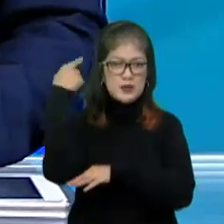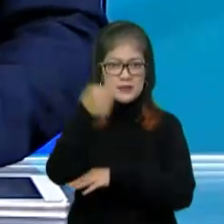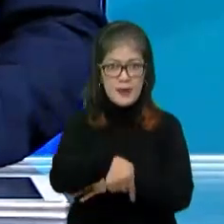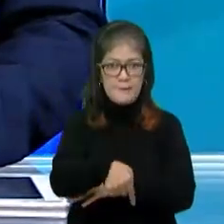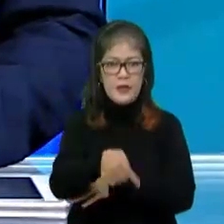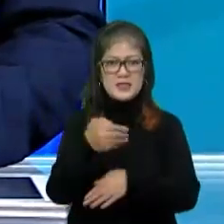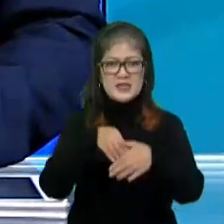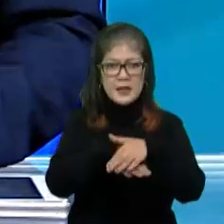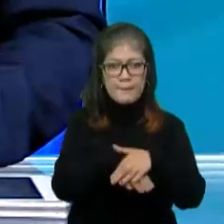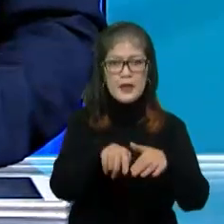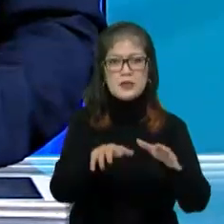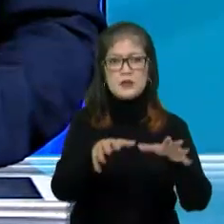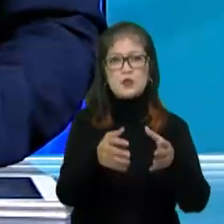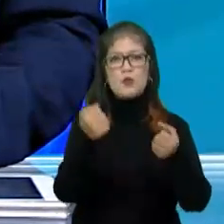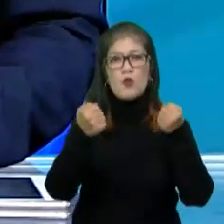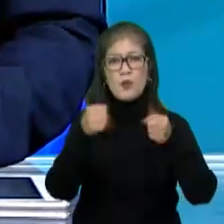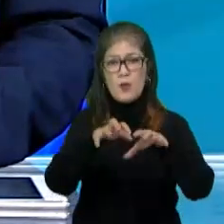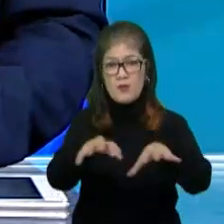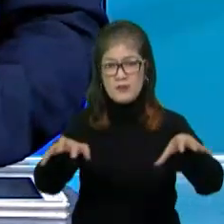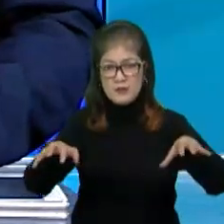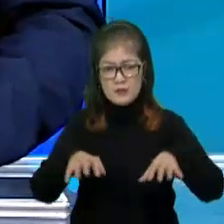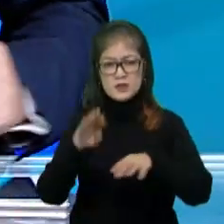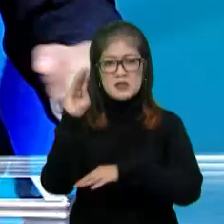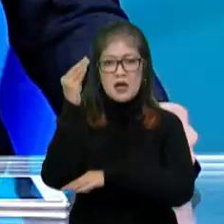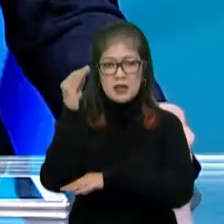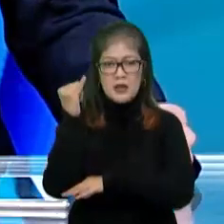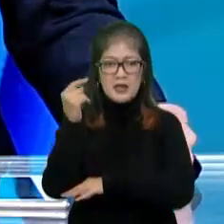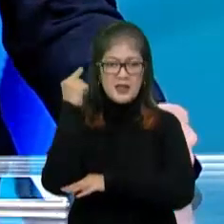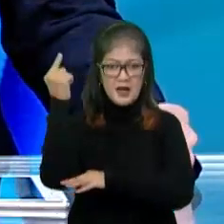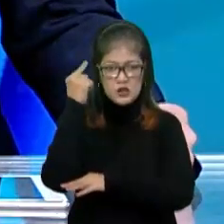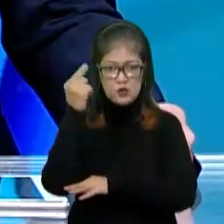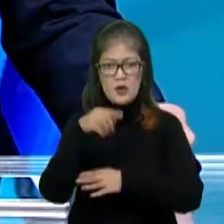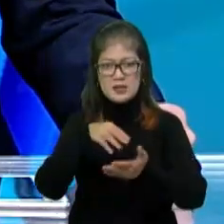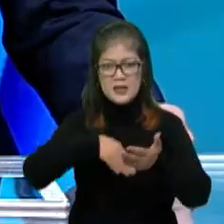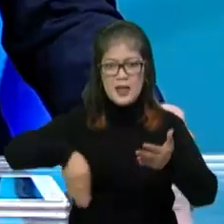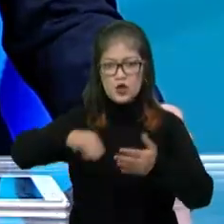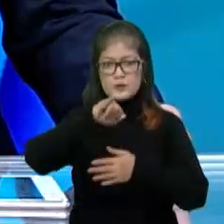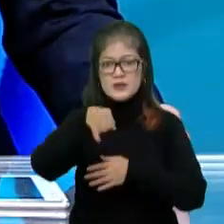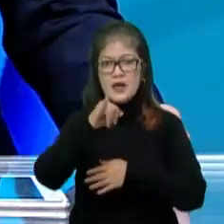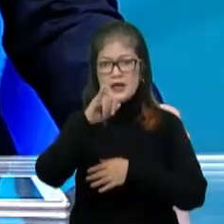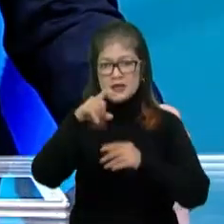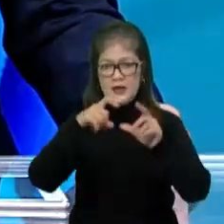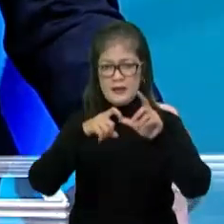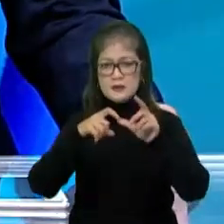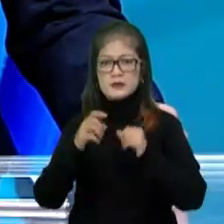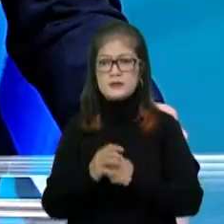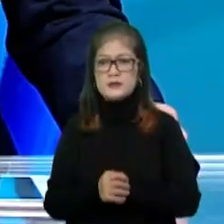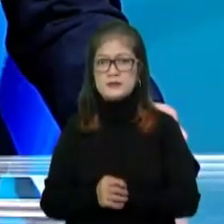penyimpanan sementara komponen mobil dan peralatan kru di Jakarta International Stadium atau